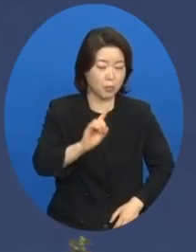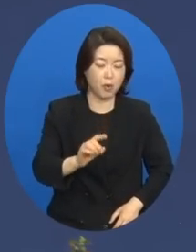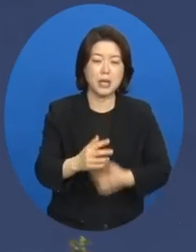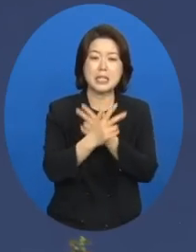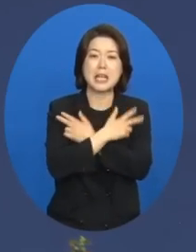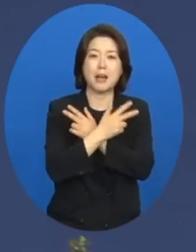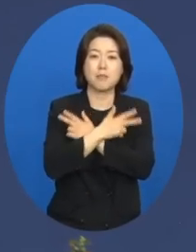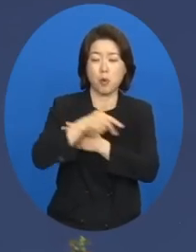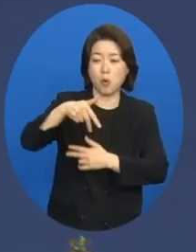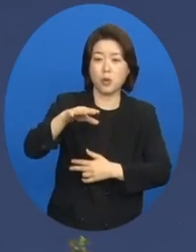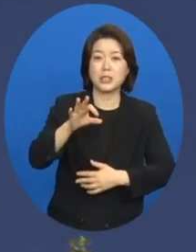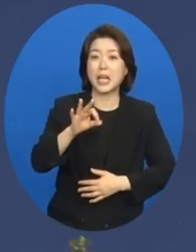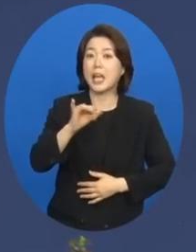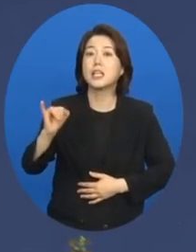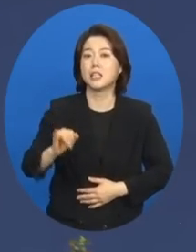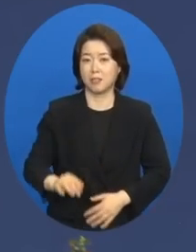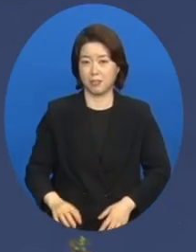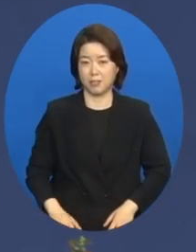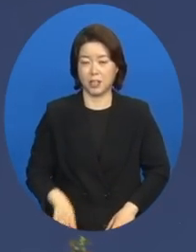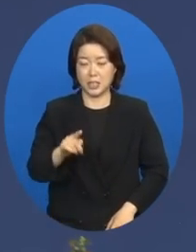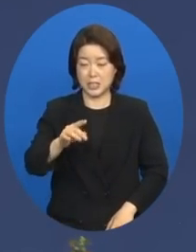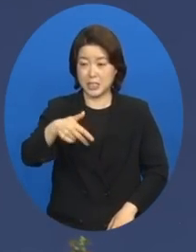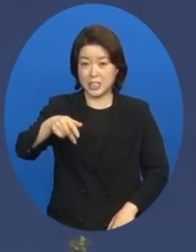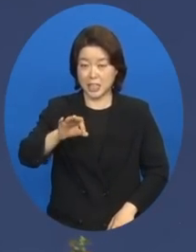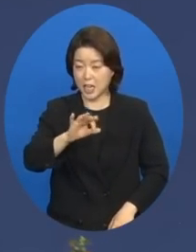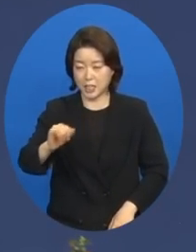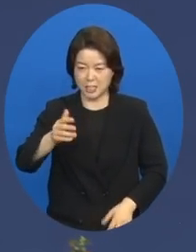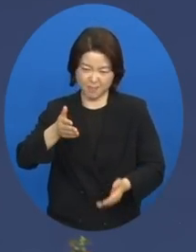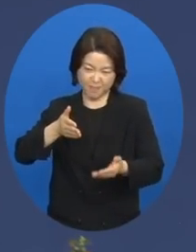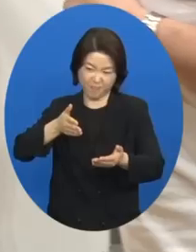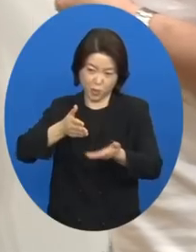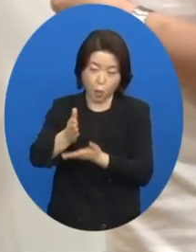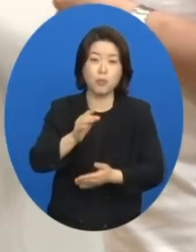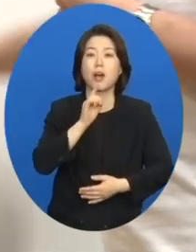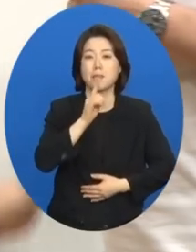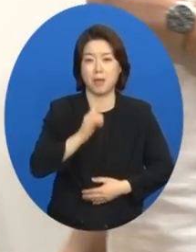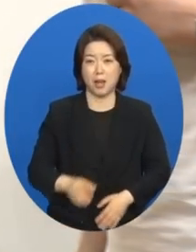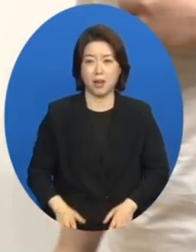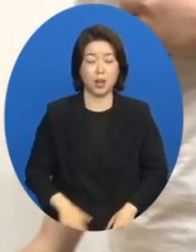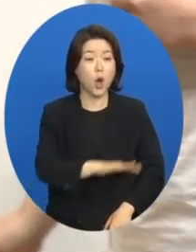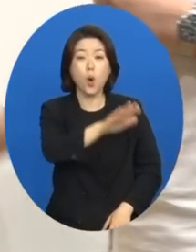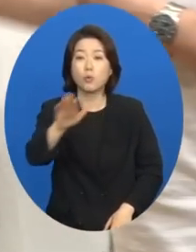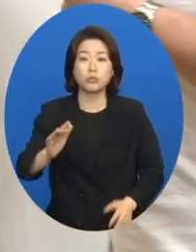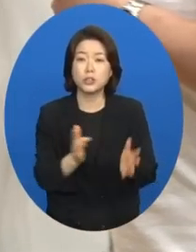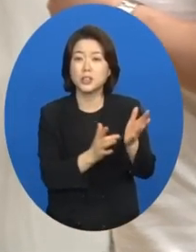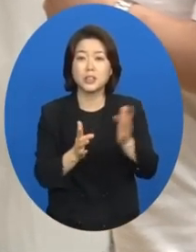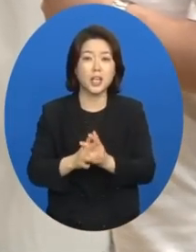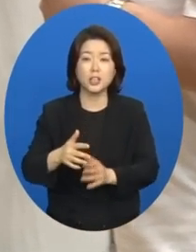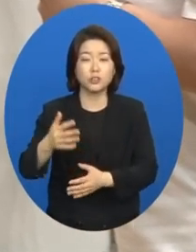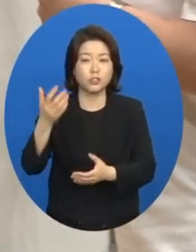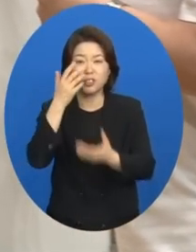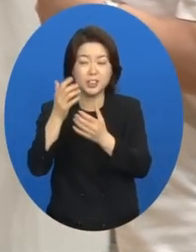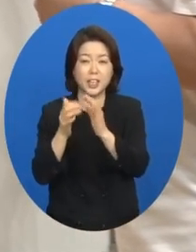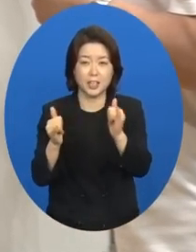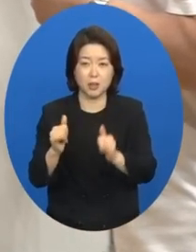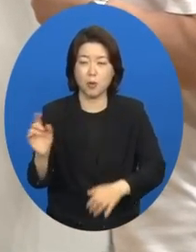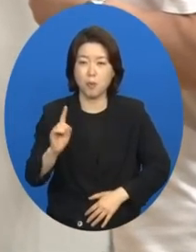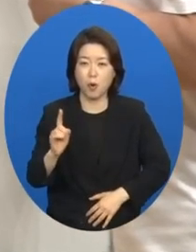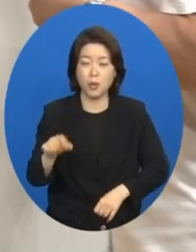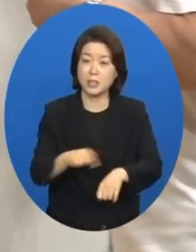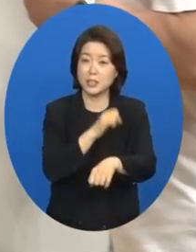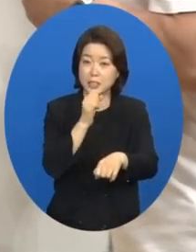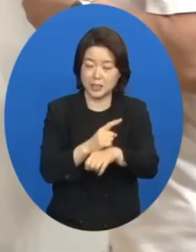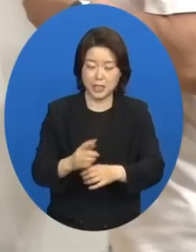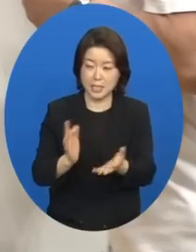그렇게. 그 쟁이란 말이 전문가란 말이에요. 근데 우리 예수쟁이란 말, 예수쟁이의 특징은 우리 예수님